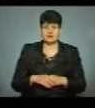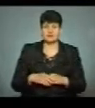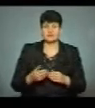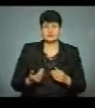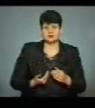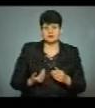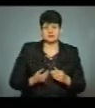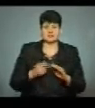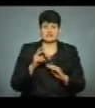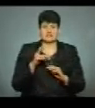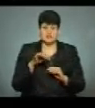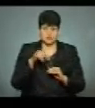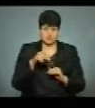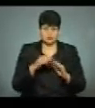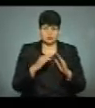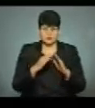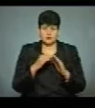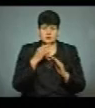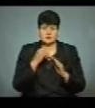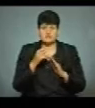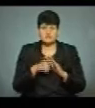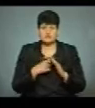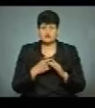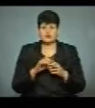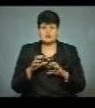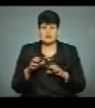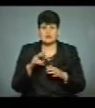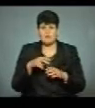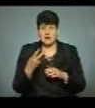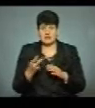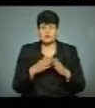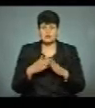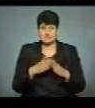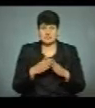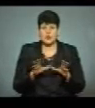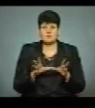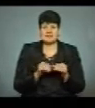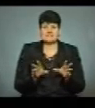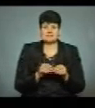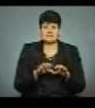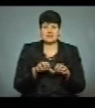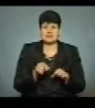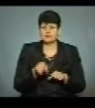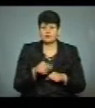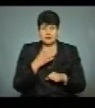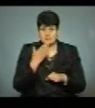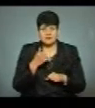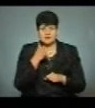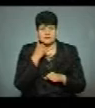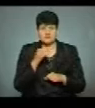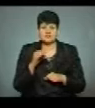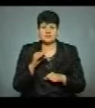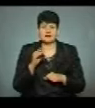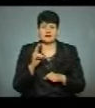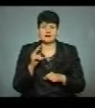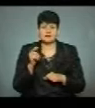цьому будинку Василь Донець розповів. Дізнався, що цегла впала від сусідки. За його словами, об'єднання співвласників тут немає. Він дзвонить до